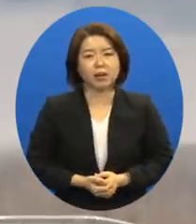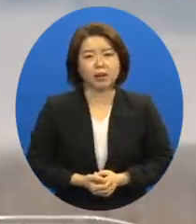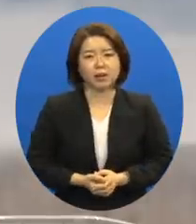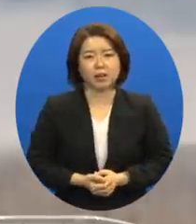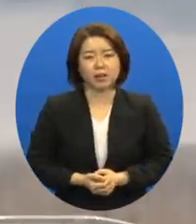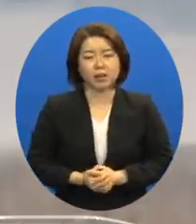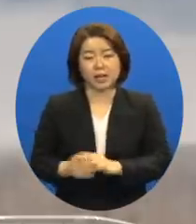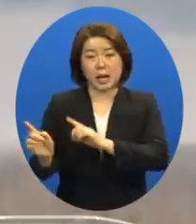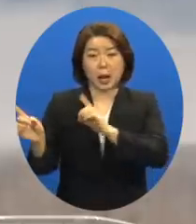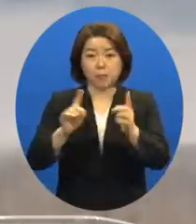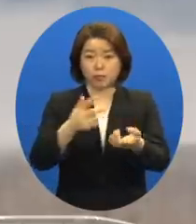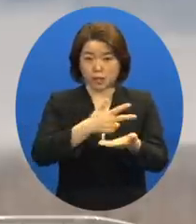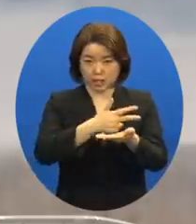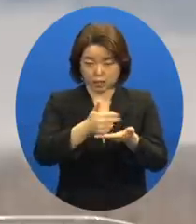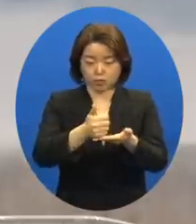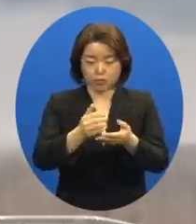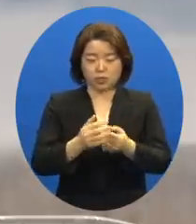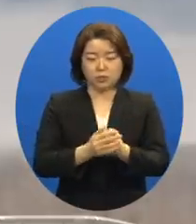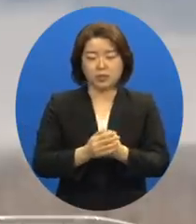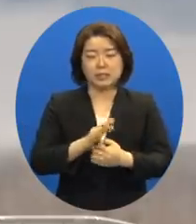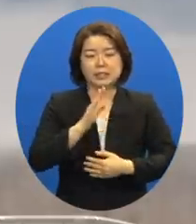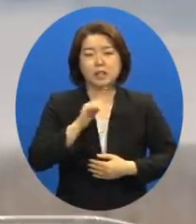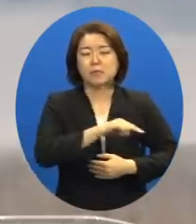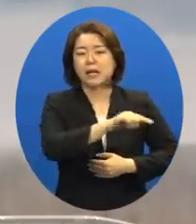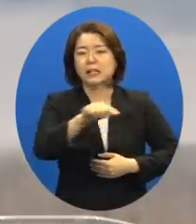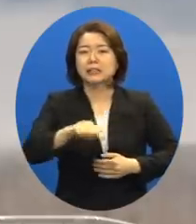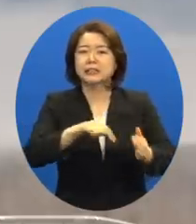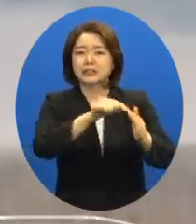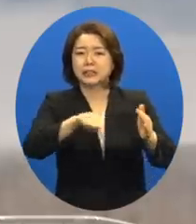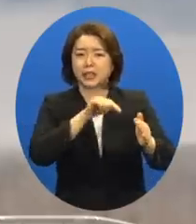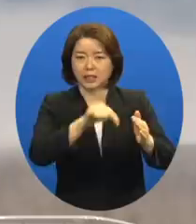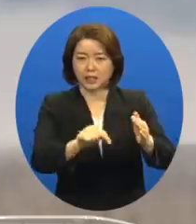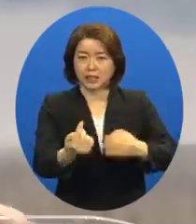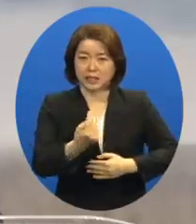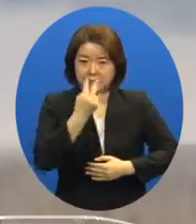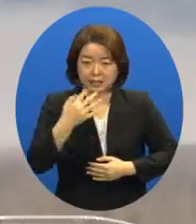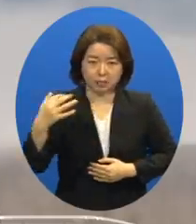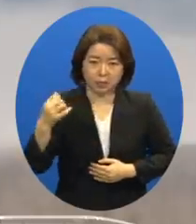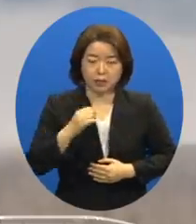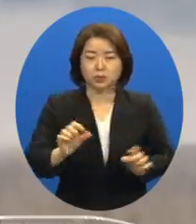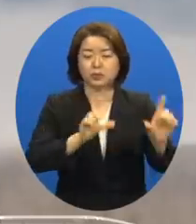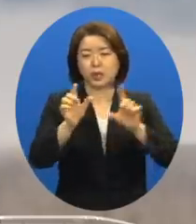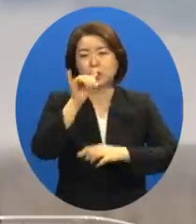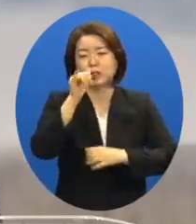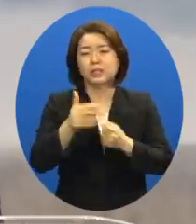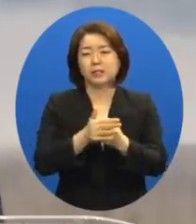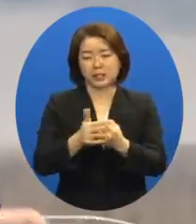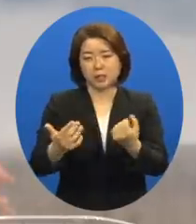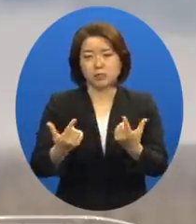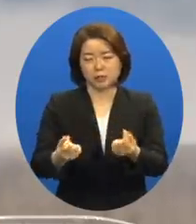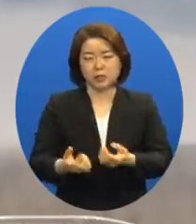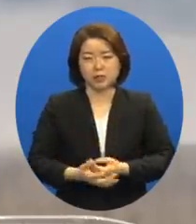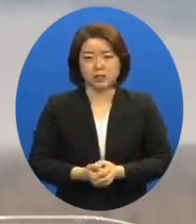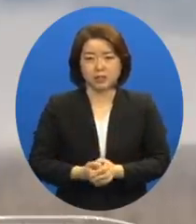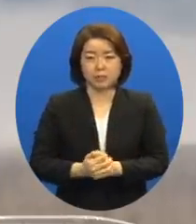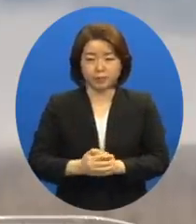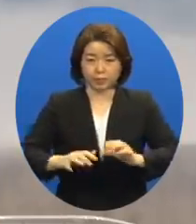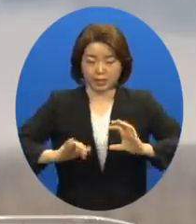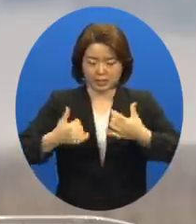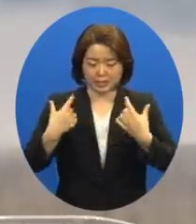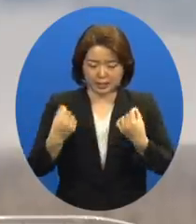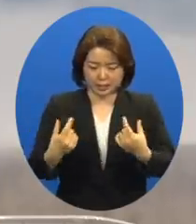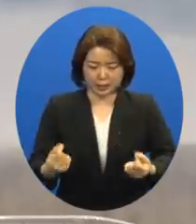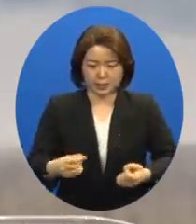주님이 정말 그들 안에 생명으로 사셨기 때문입니다. 세상은 여전히